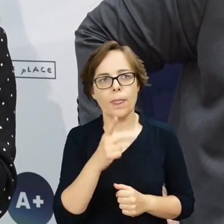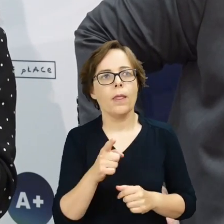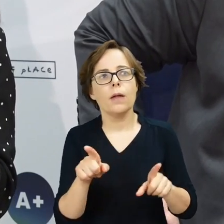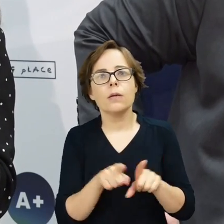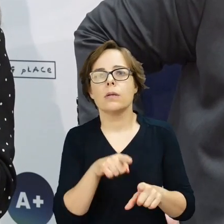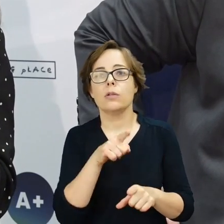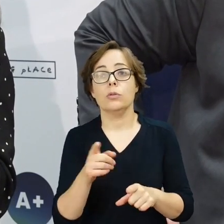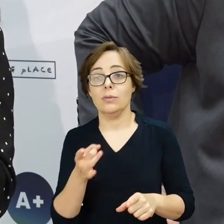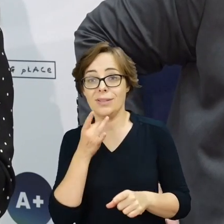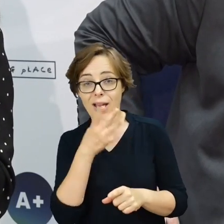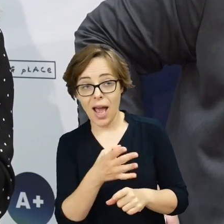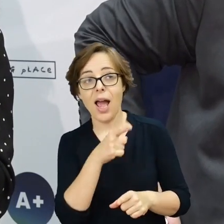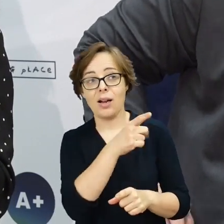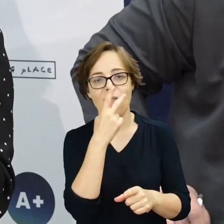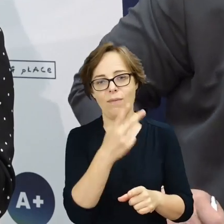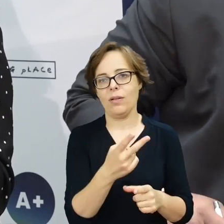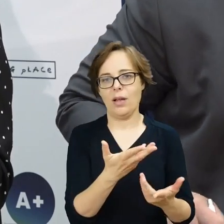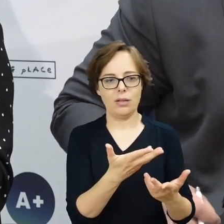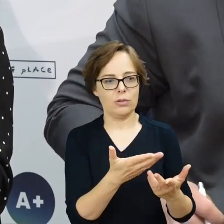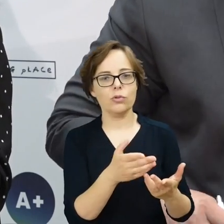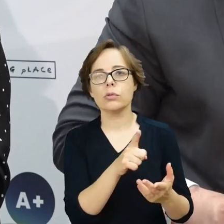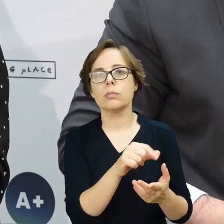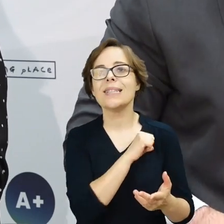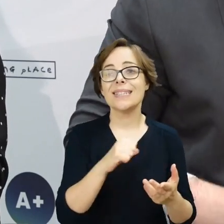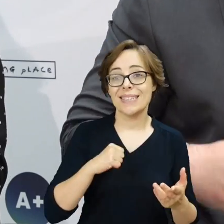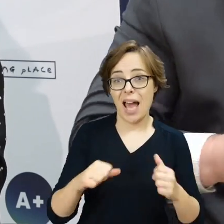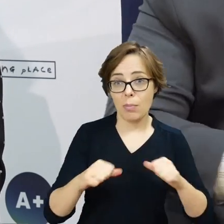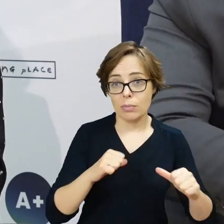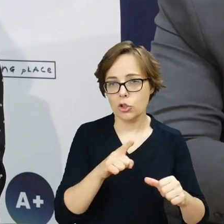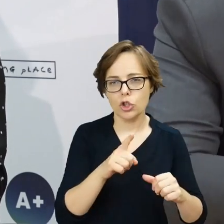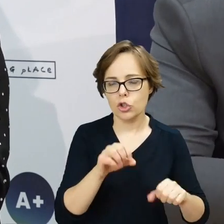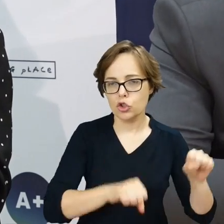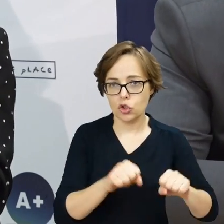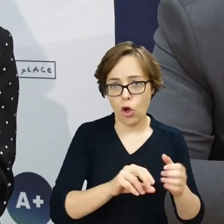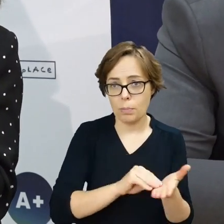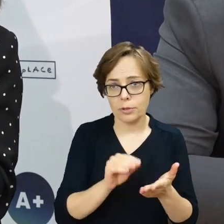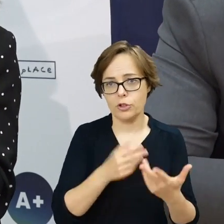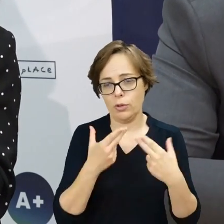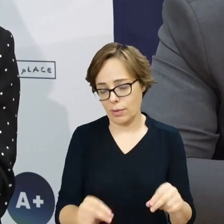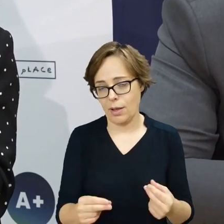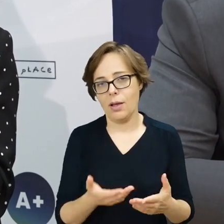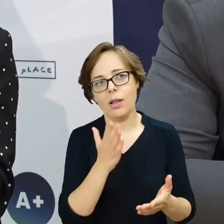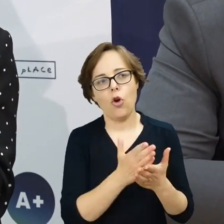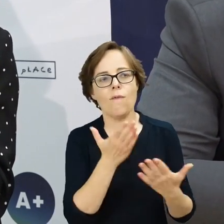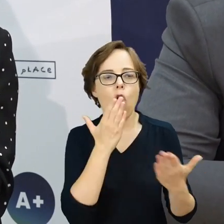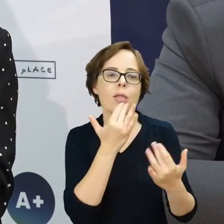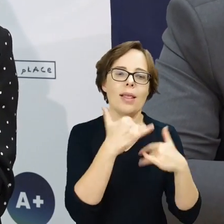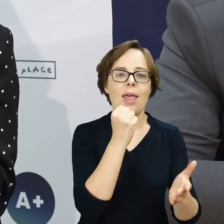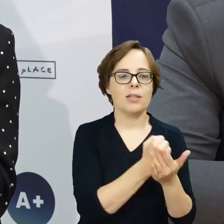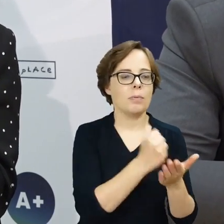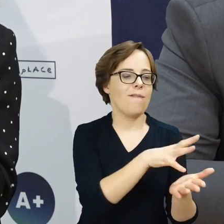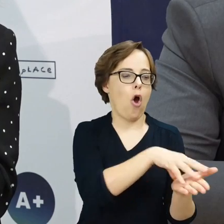skargę. Jeżeli sąd dodaje coś od siebie, oczywiście nie chcę generalizować, nie dzieje się to w każdej sprawie, natomiast jest to ewidentny